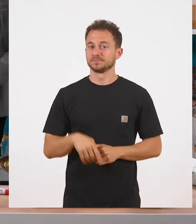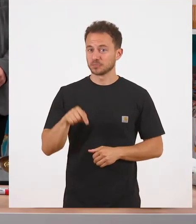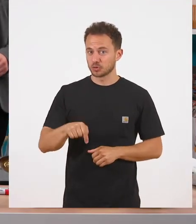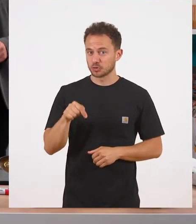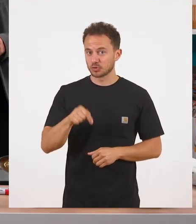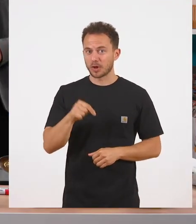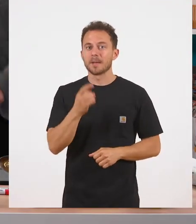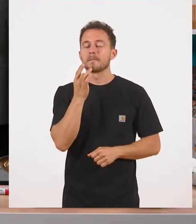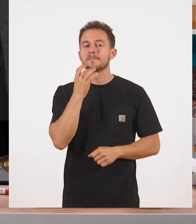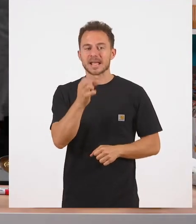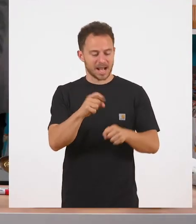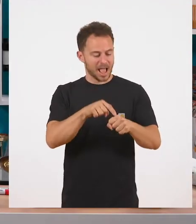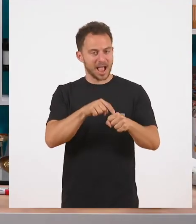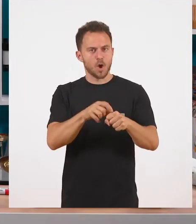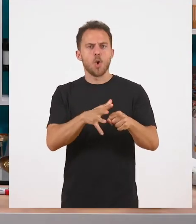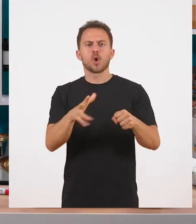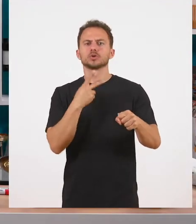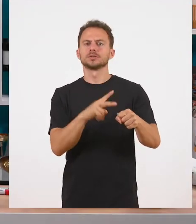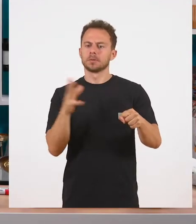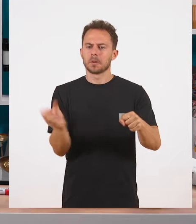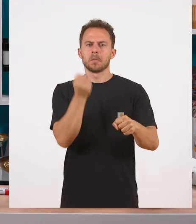της πέτρας. Άρα όγκος της πέτρας